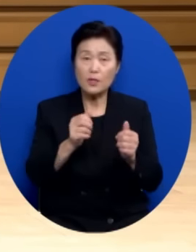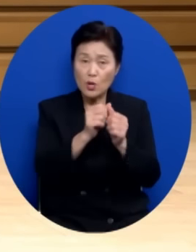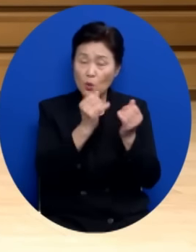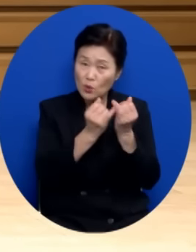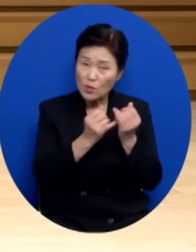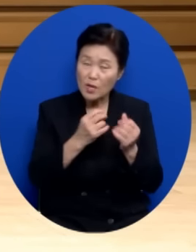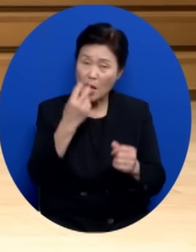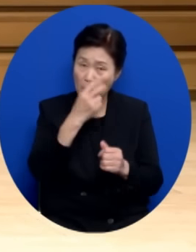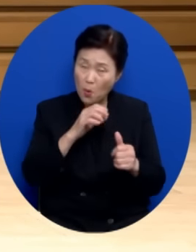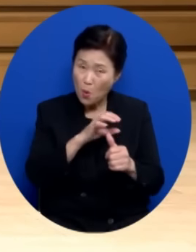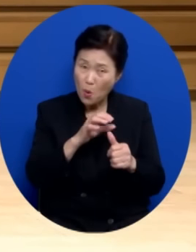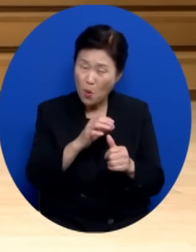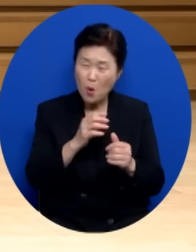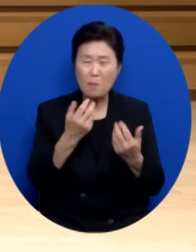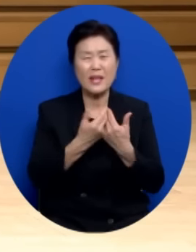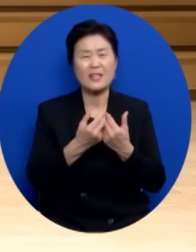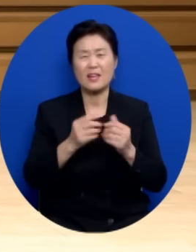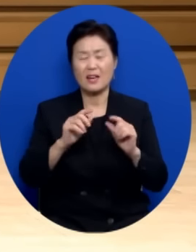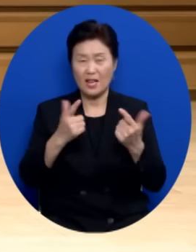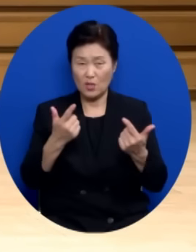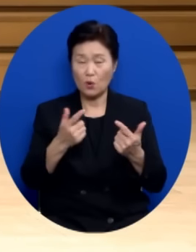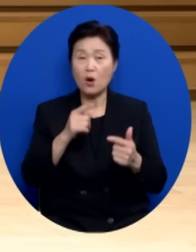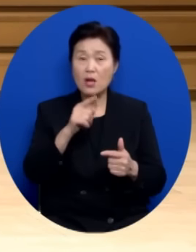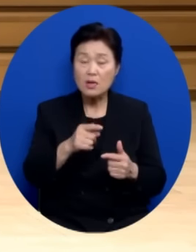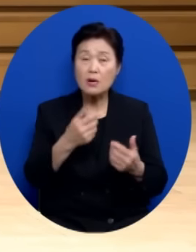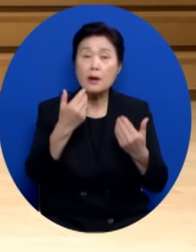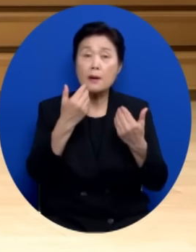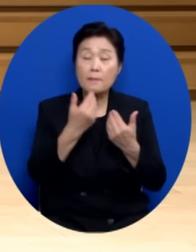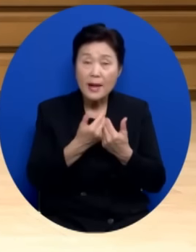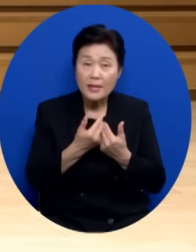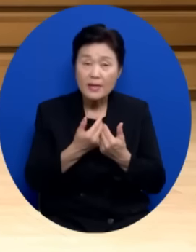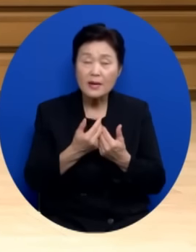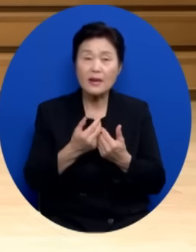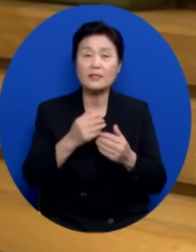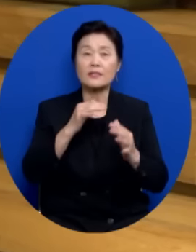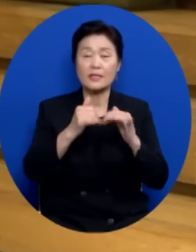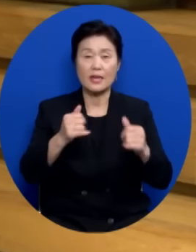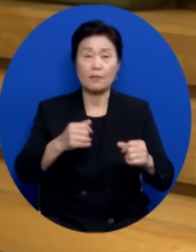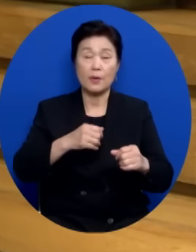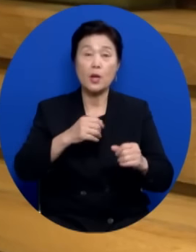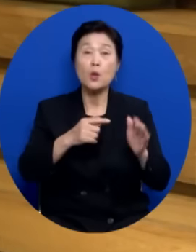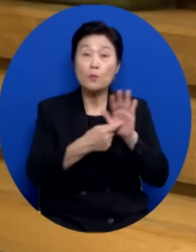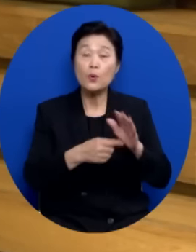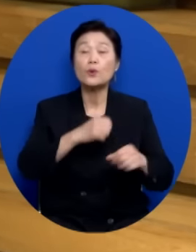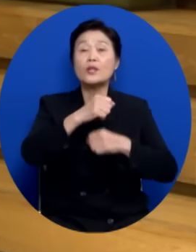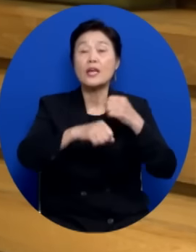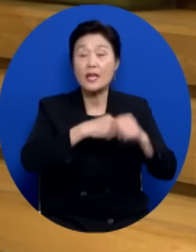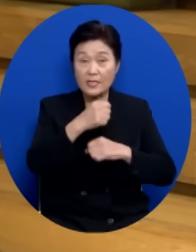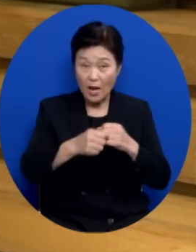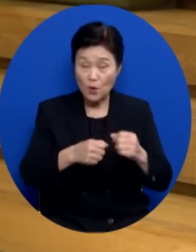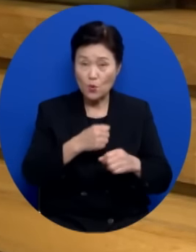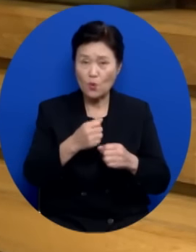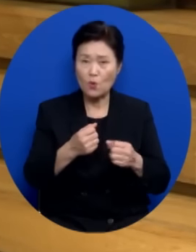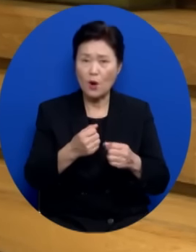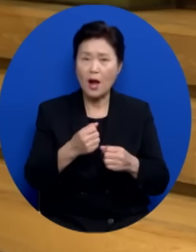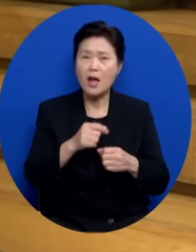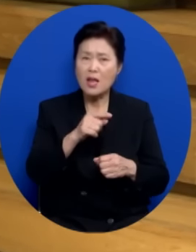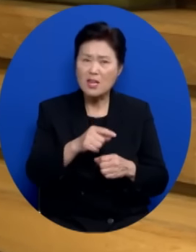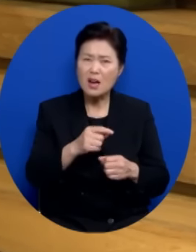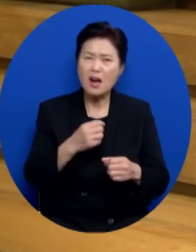보호하는 것을 반대하는 것이 아니고 동성애를 반대하는 사람의 자유, 표현의 자유, 대다수가